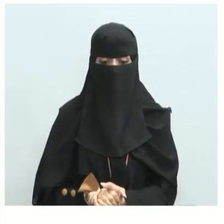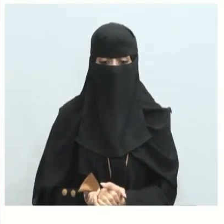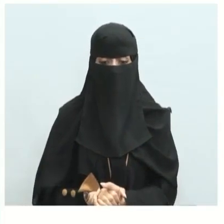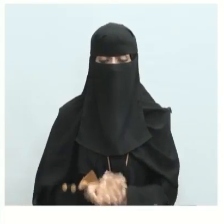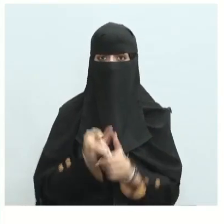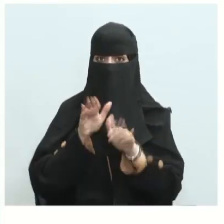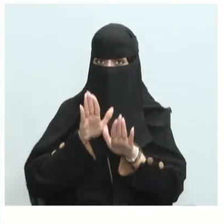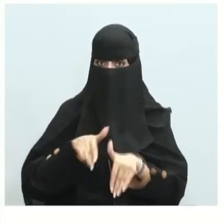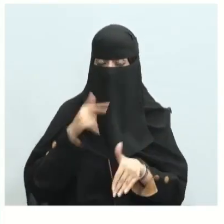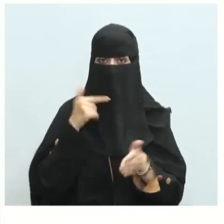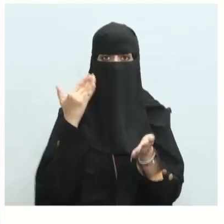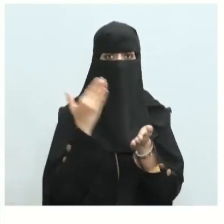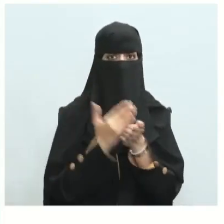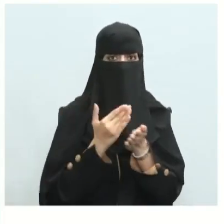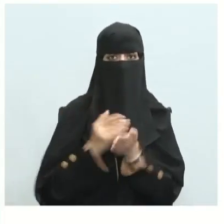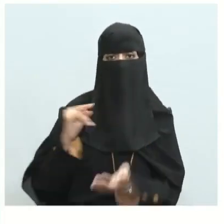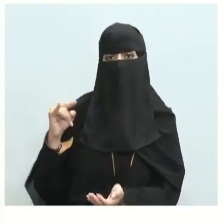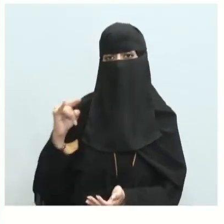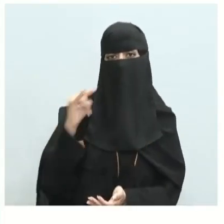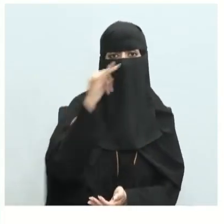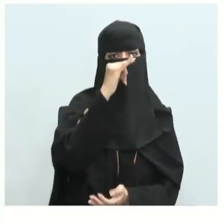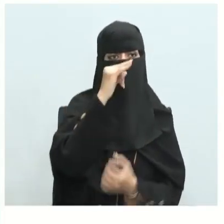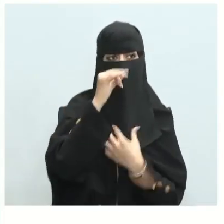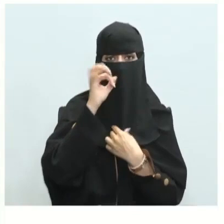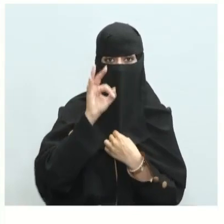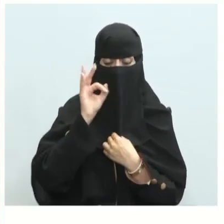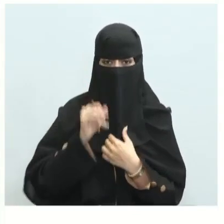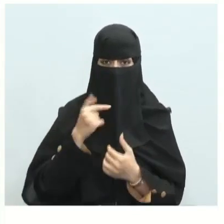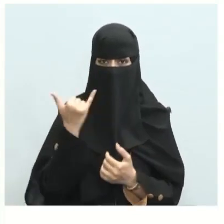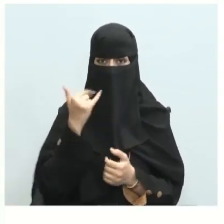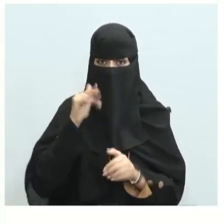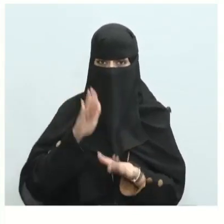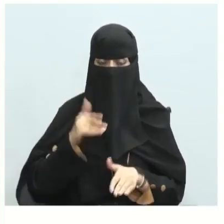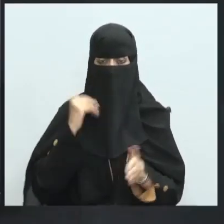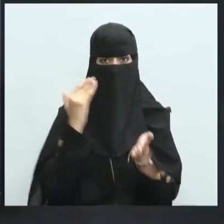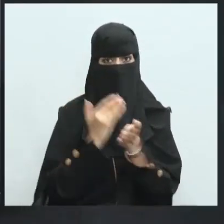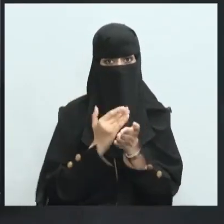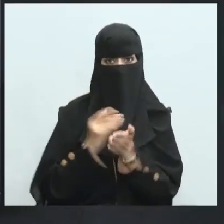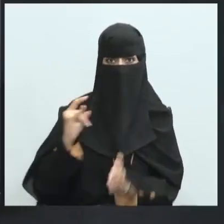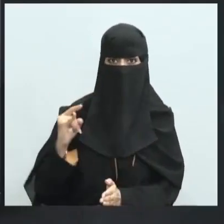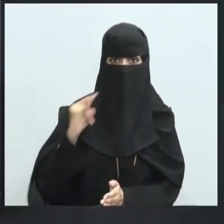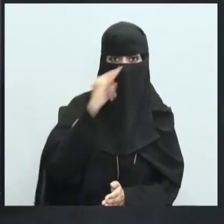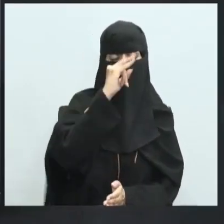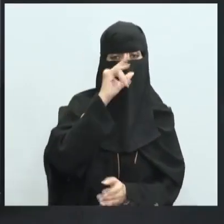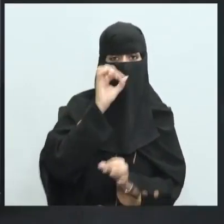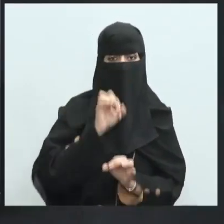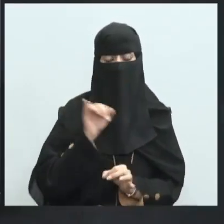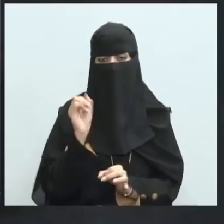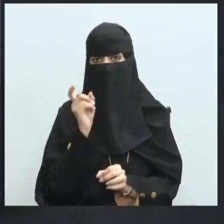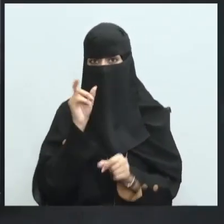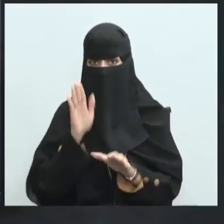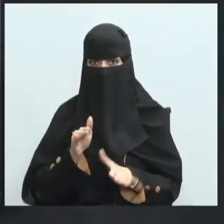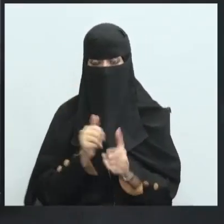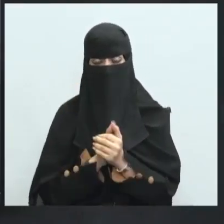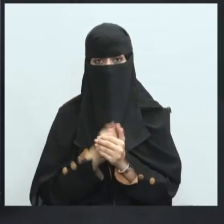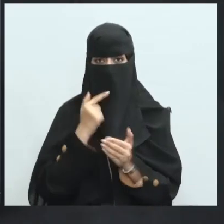الهندسي بعد ذلك من الرخص المهنيه وهي رخصه الطيران رخصه الطيران من